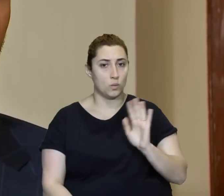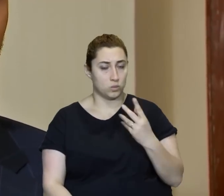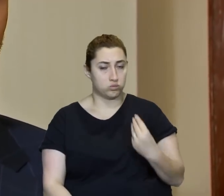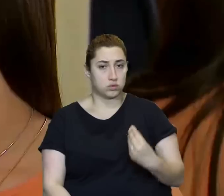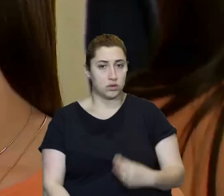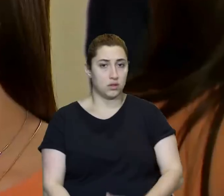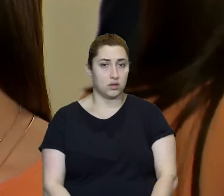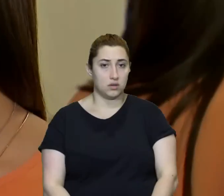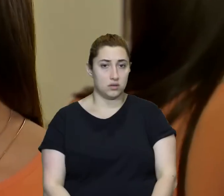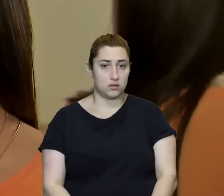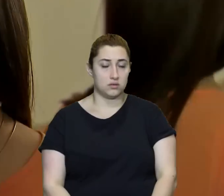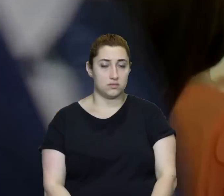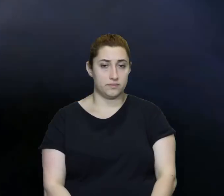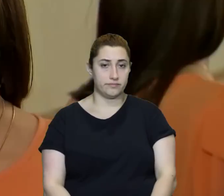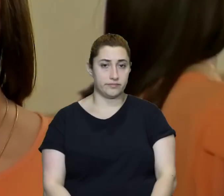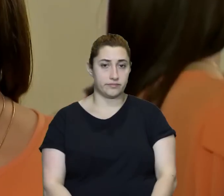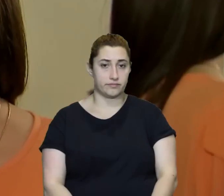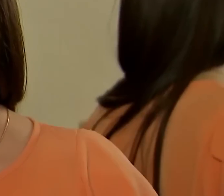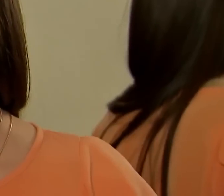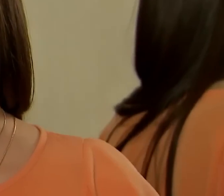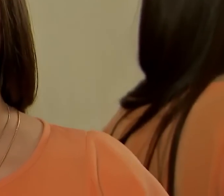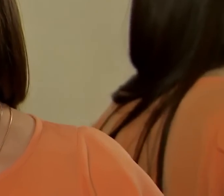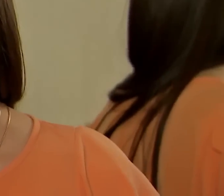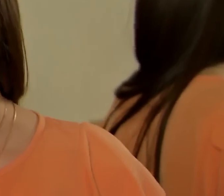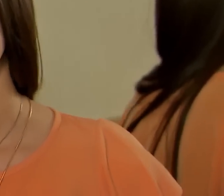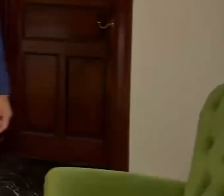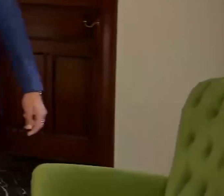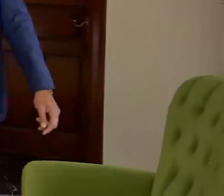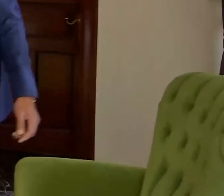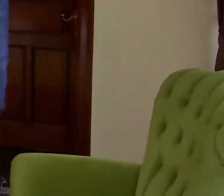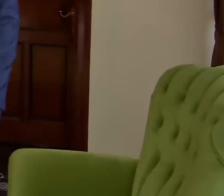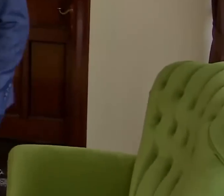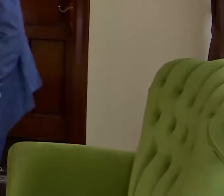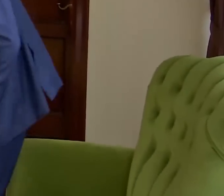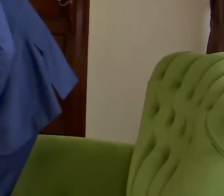Yok, gayet güzel. Göz ucuyla bakıp yürüdü. Zehra bozulduğunun farkında.